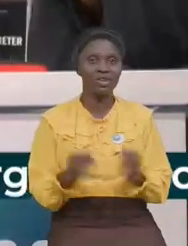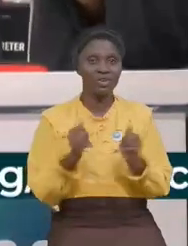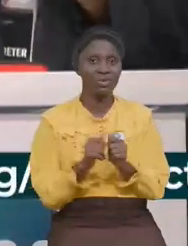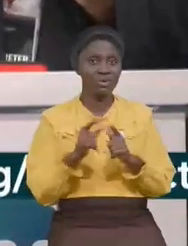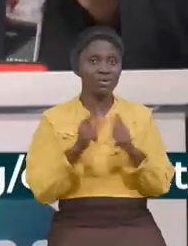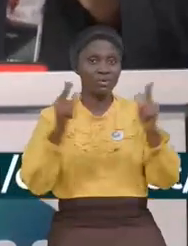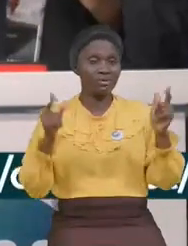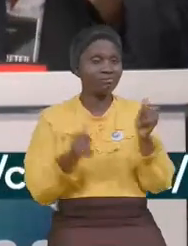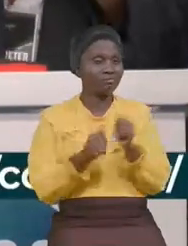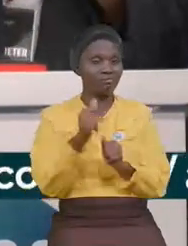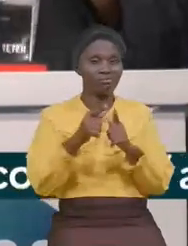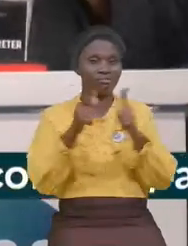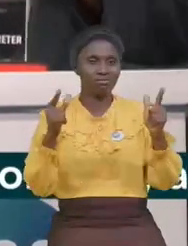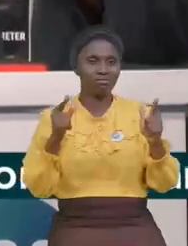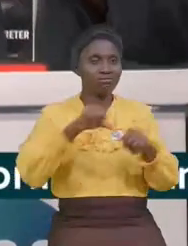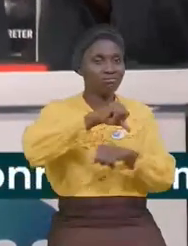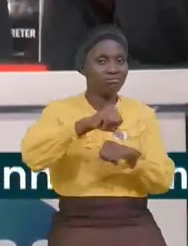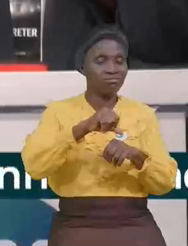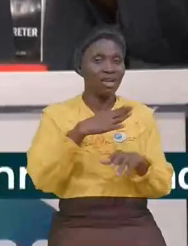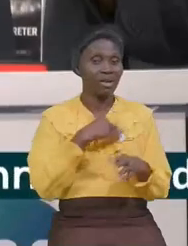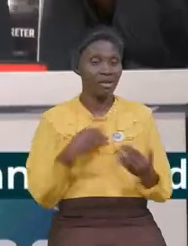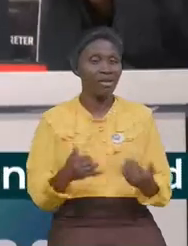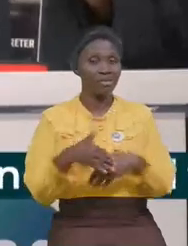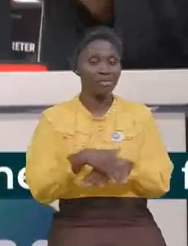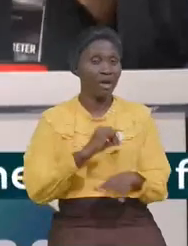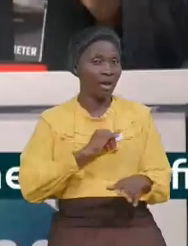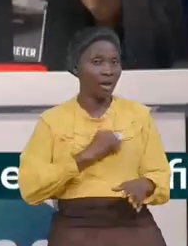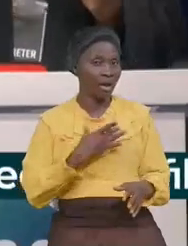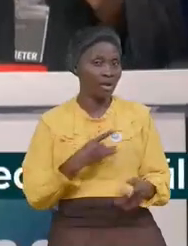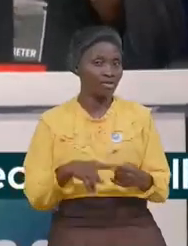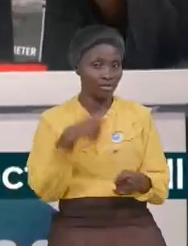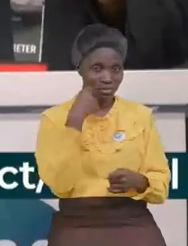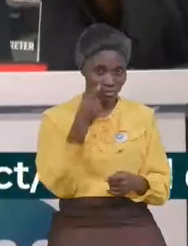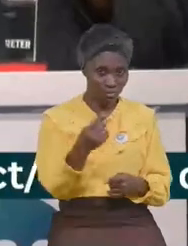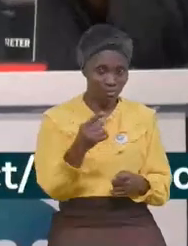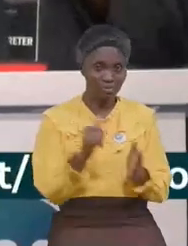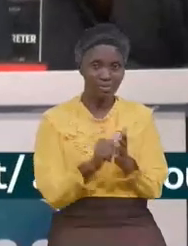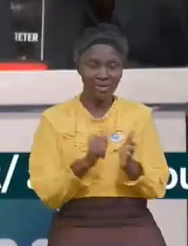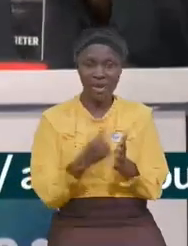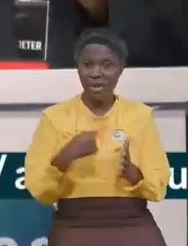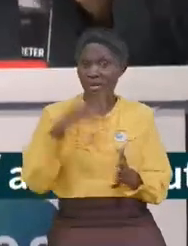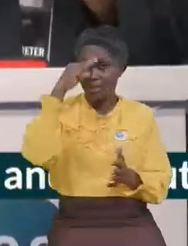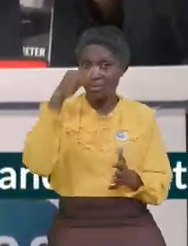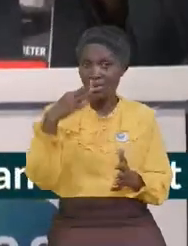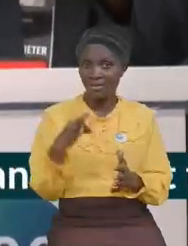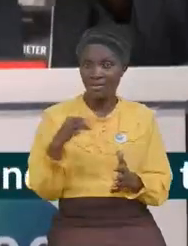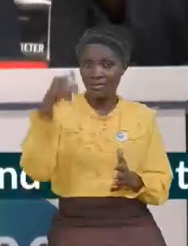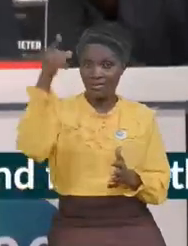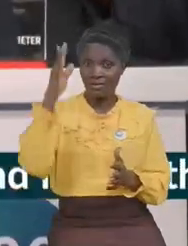une plus grande onction. Et ce soir, je voudrais vous dire que l'homme de Dieu